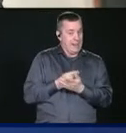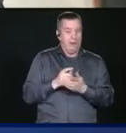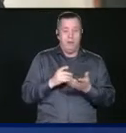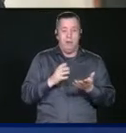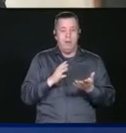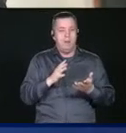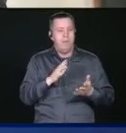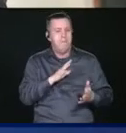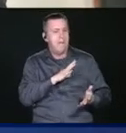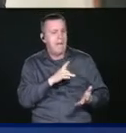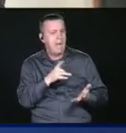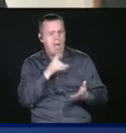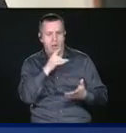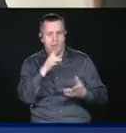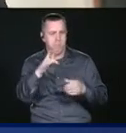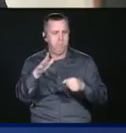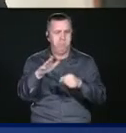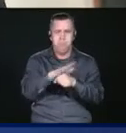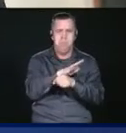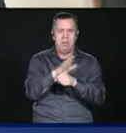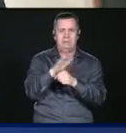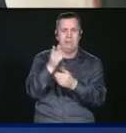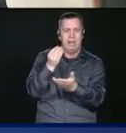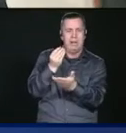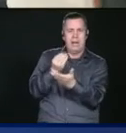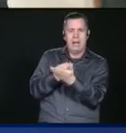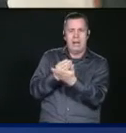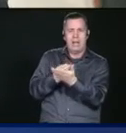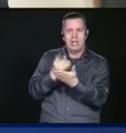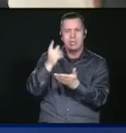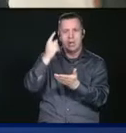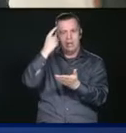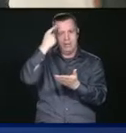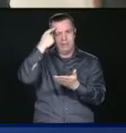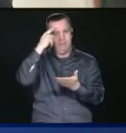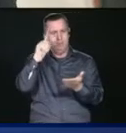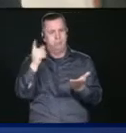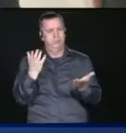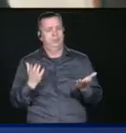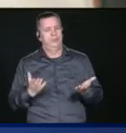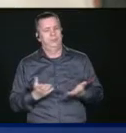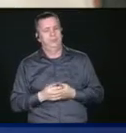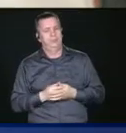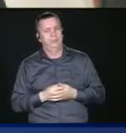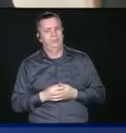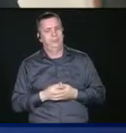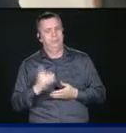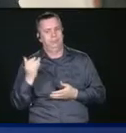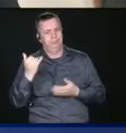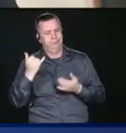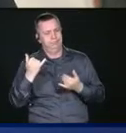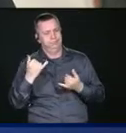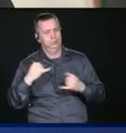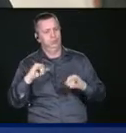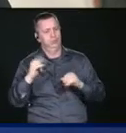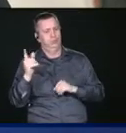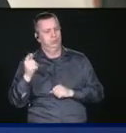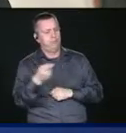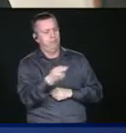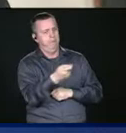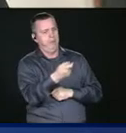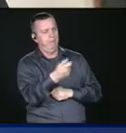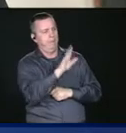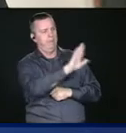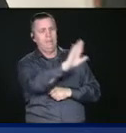utilisait cette masse salariale, mais de toute évidence, il n'y en a pas eu assez pour garder les employés à l'emploi. Qu'est-ce que ça vous dit